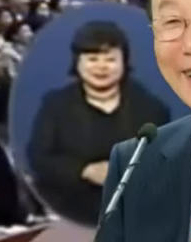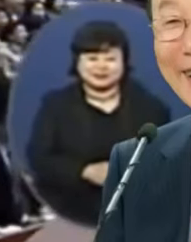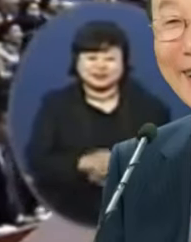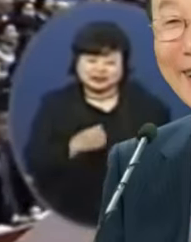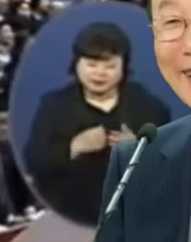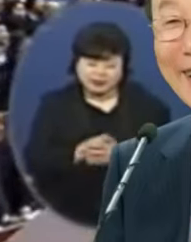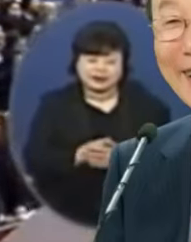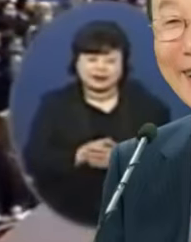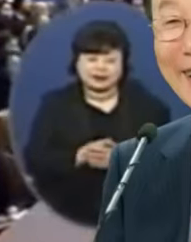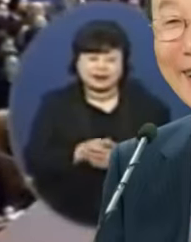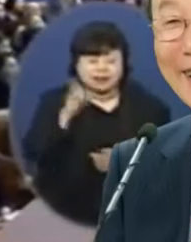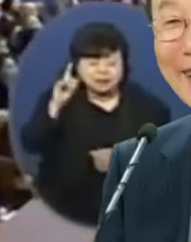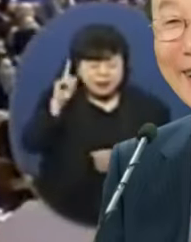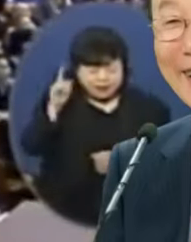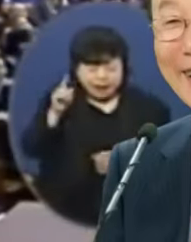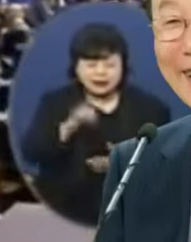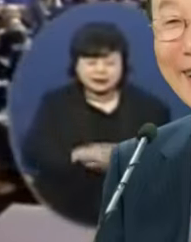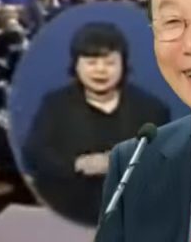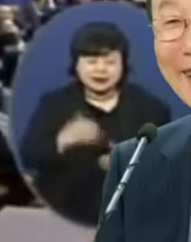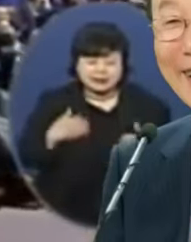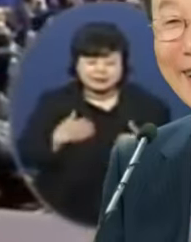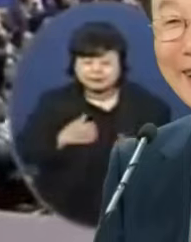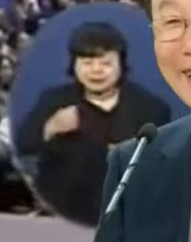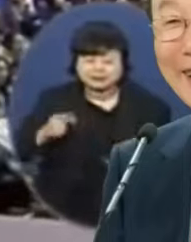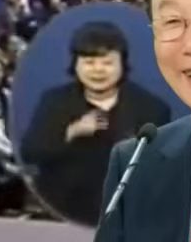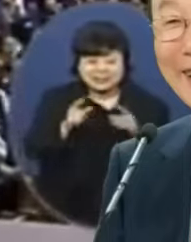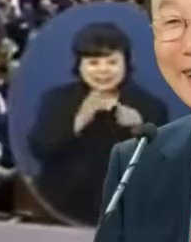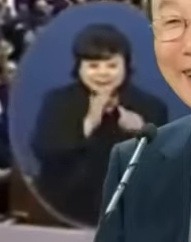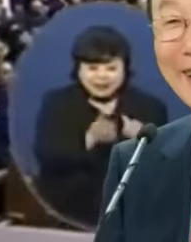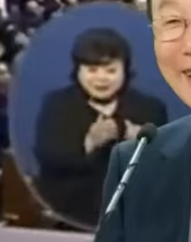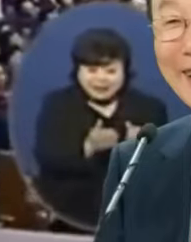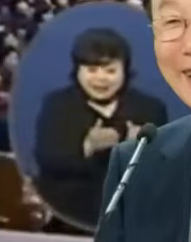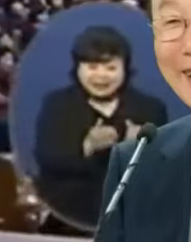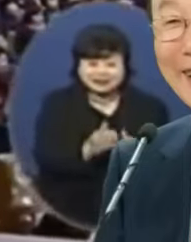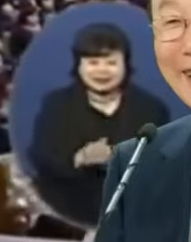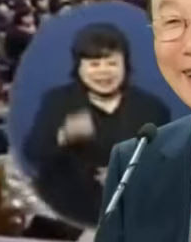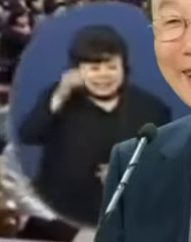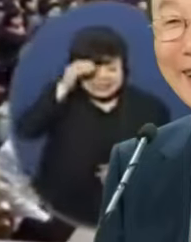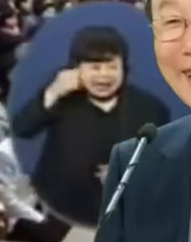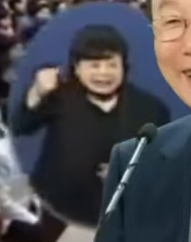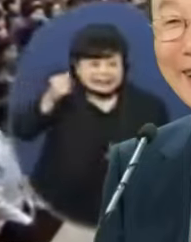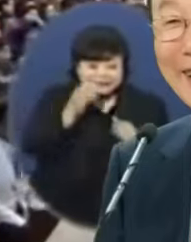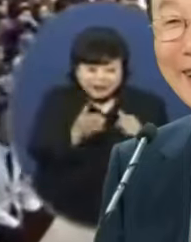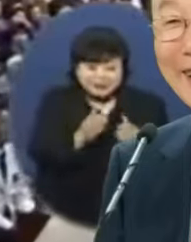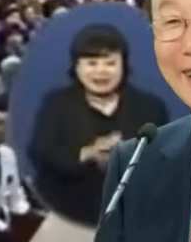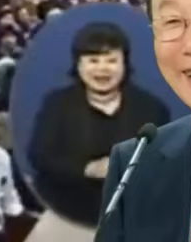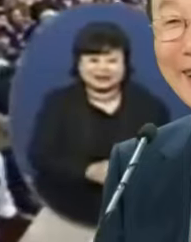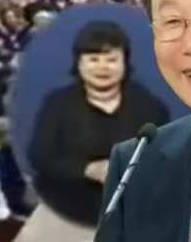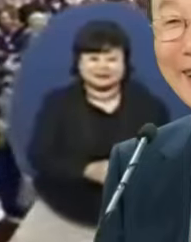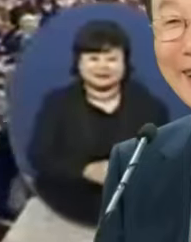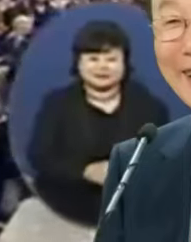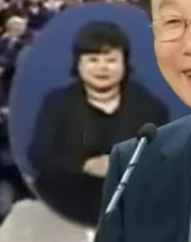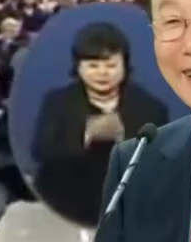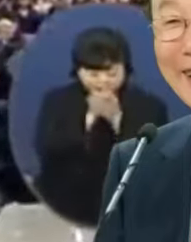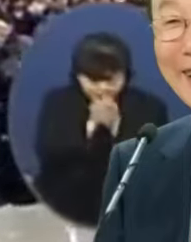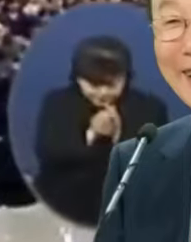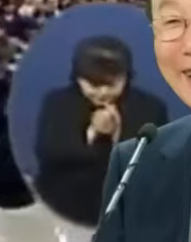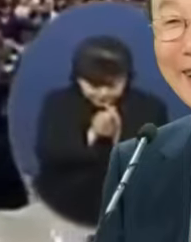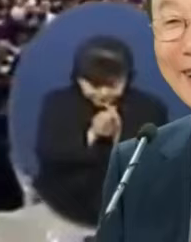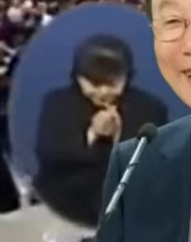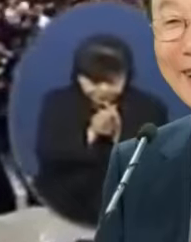그러니 매일매일 기쁨을 가지고 사십시다. 기대감을 가지고 사십시다.